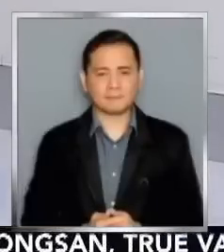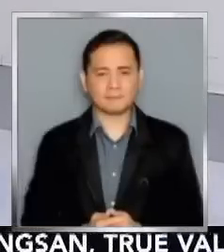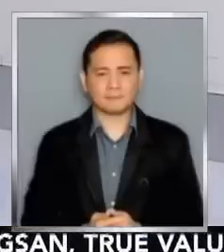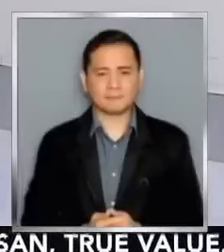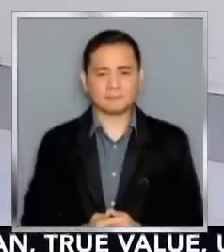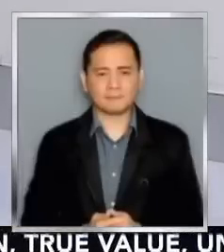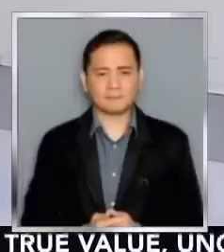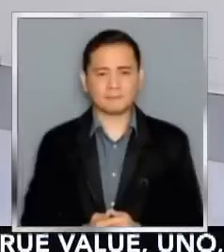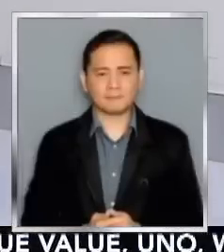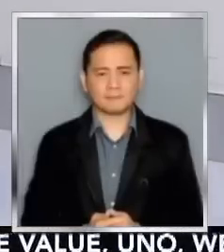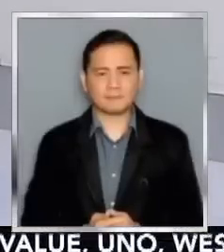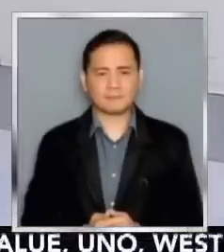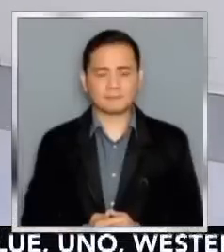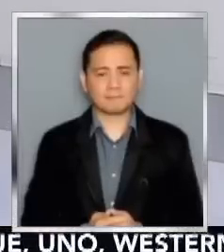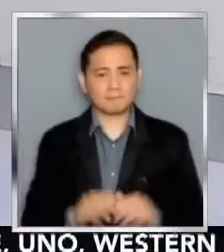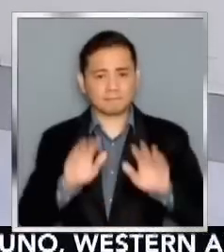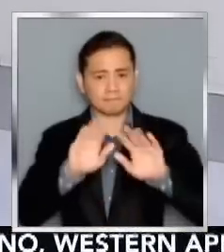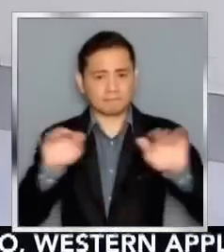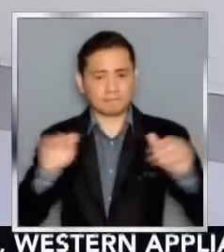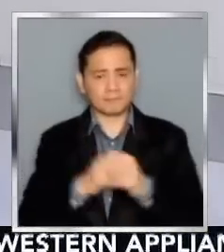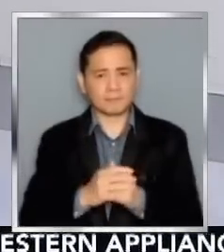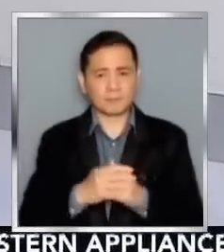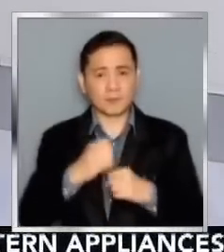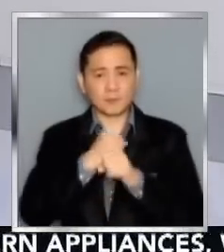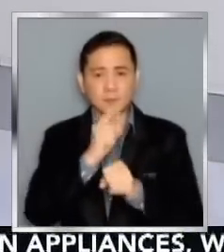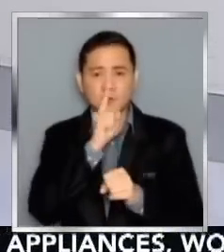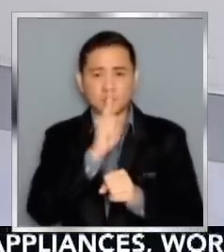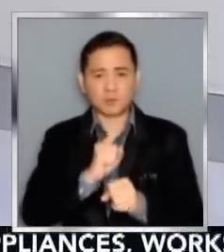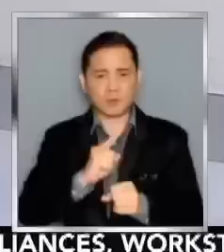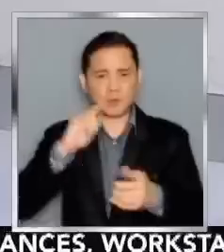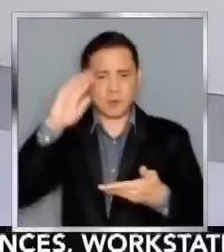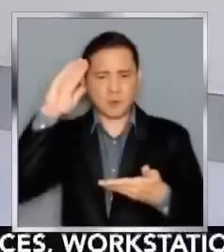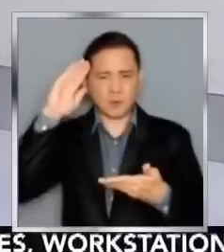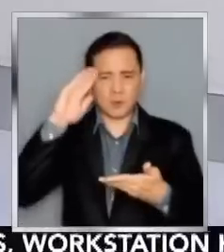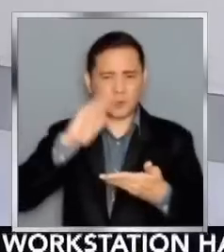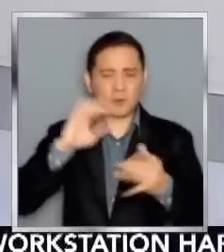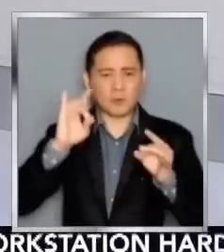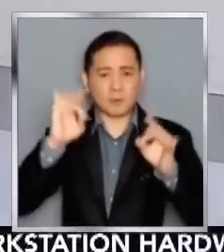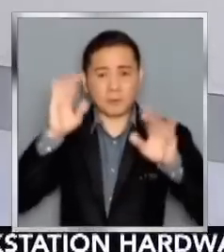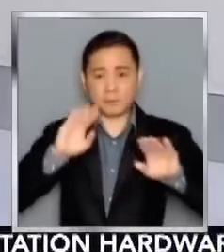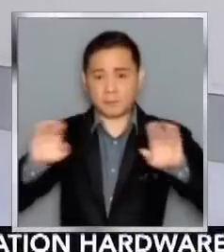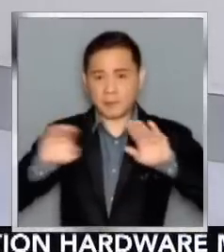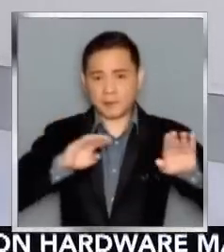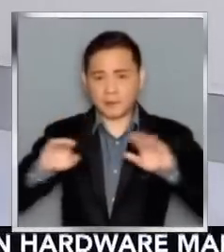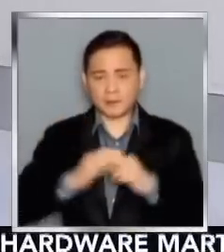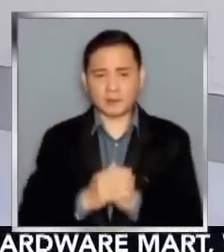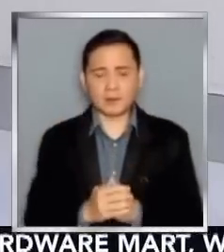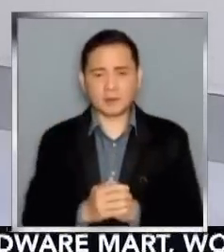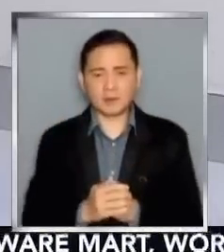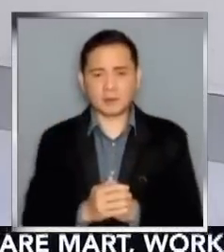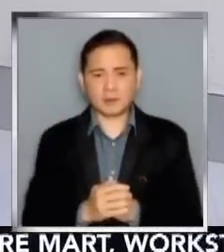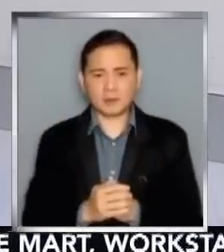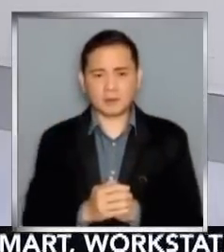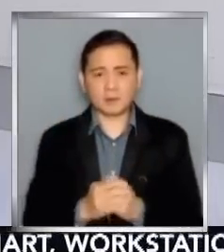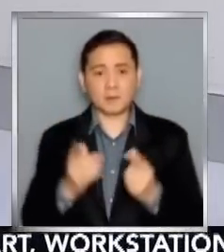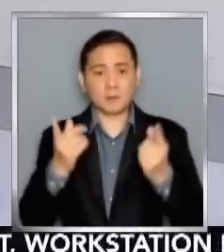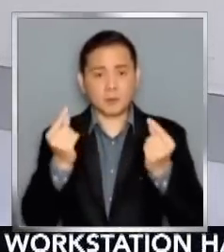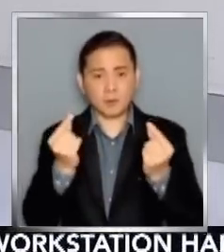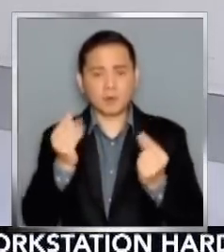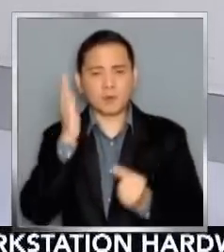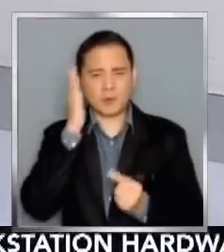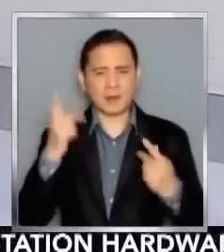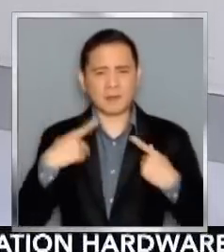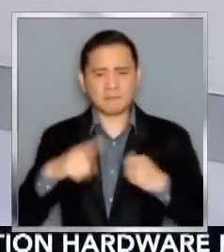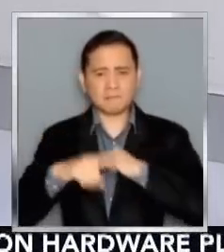Para raw maiwasan ang risky behavior, isinusulong sa kamera ang pagpapataw ng parusa kung magbebenta ng alak sa mga menor de edad. Yan ay